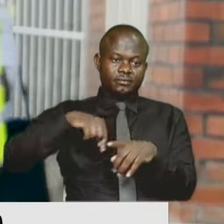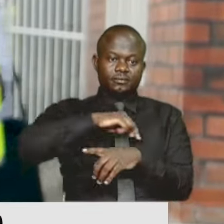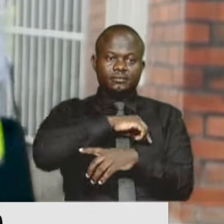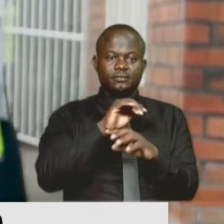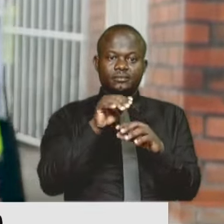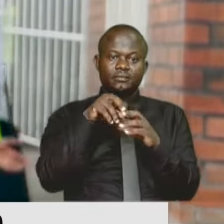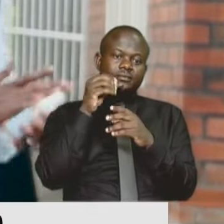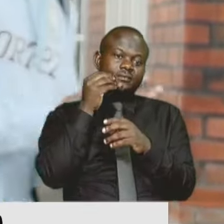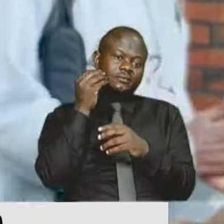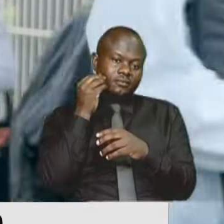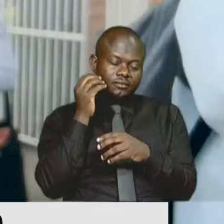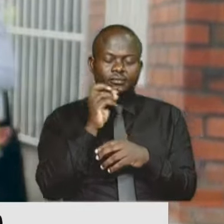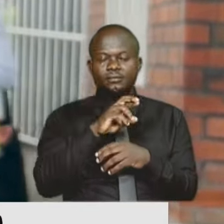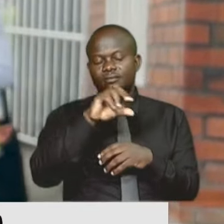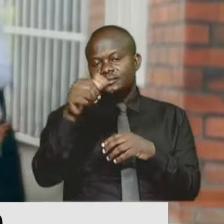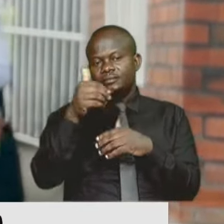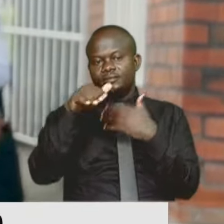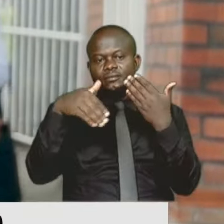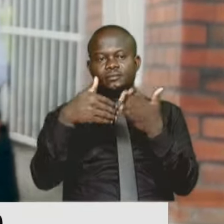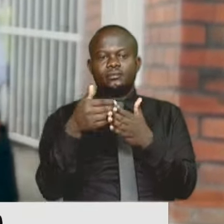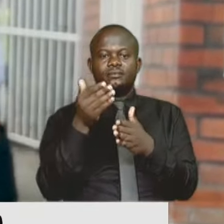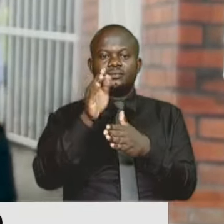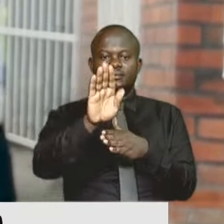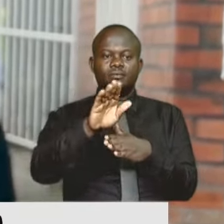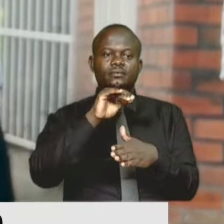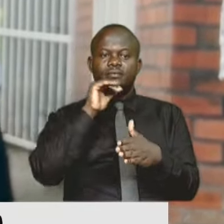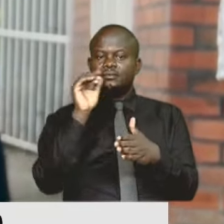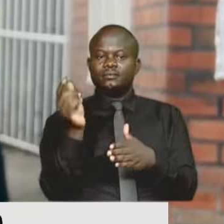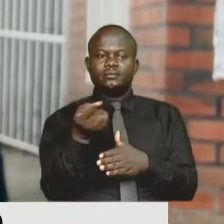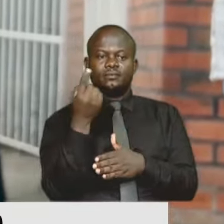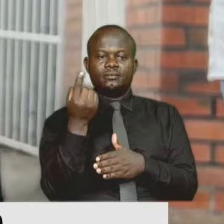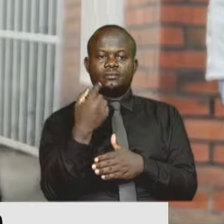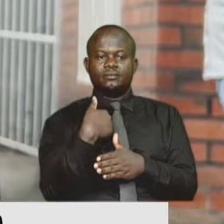cyangwa natwe twajyane, twese tugaruke nta n'umwe